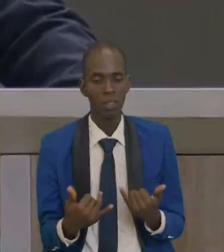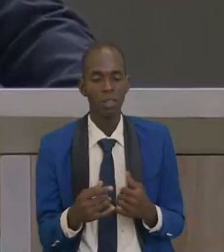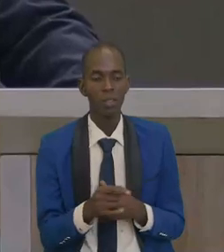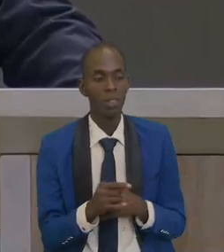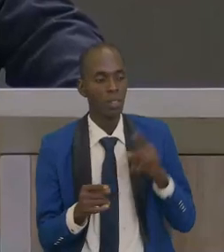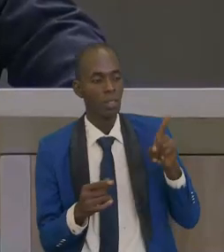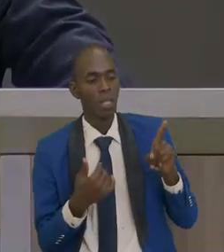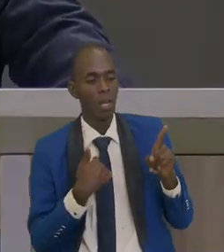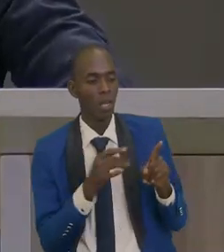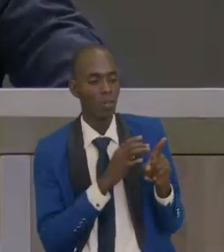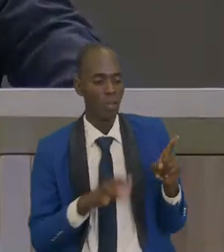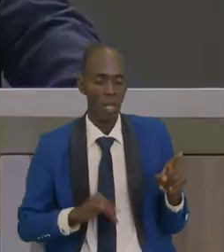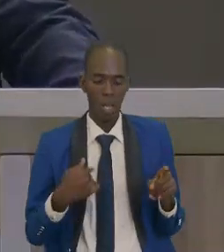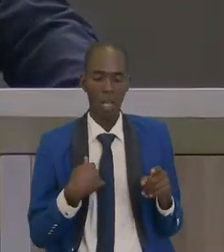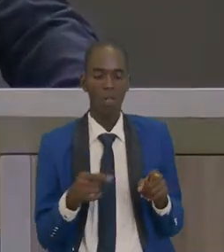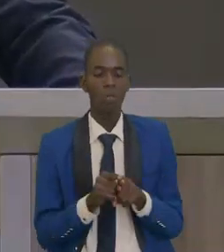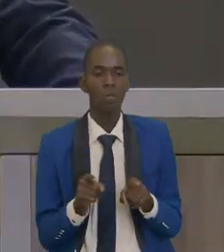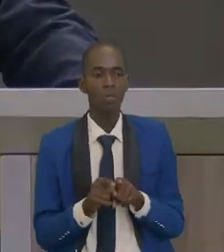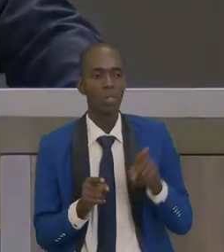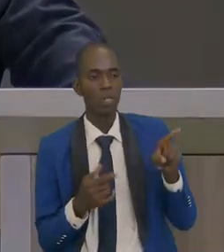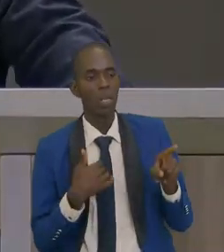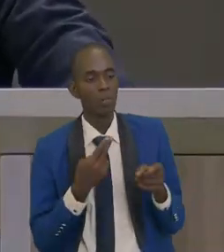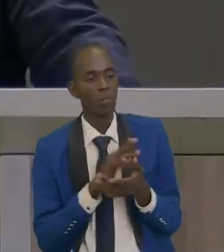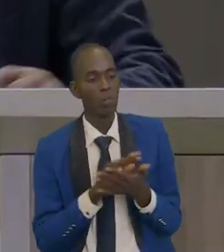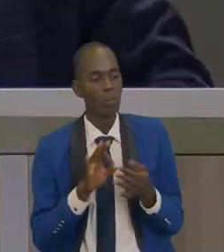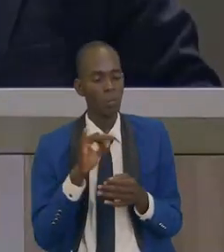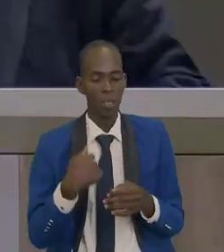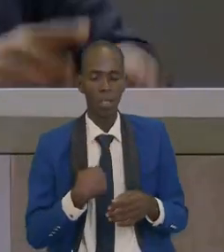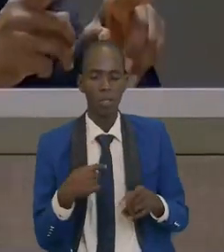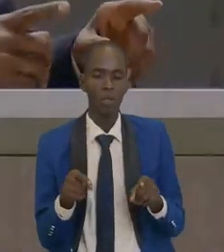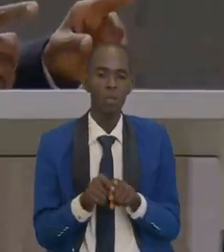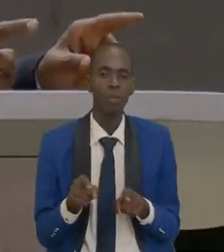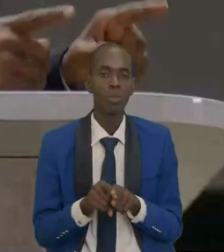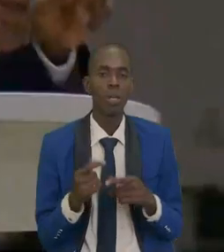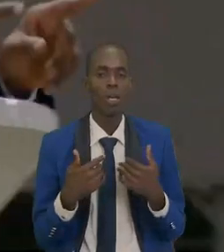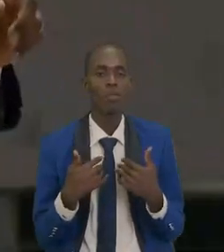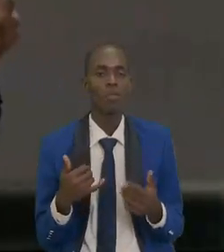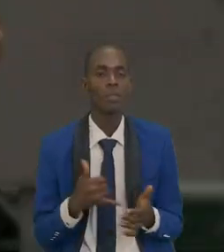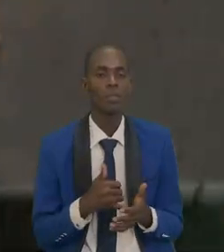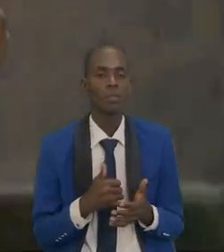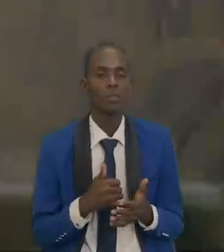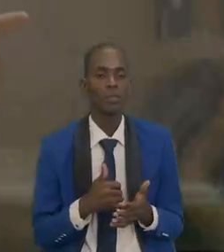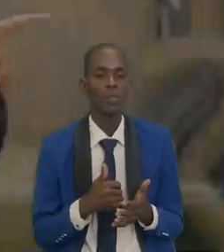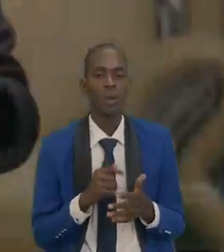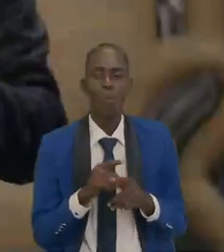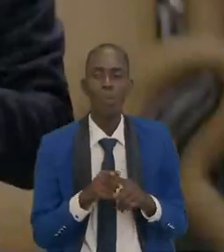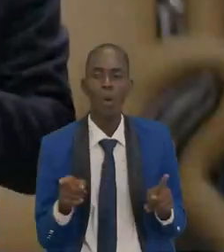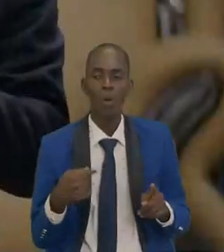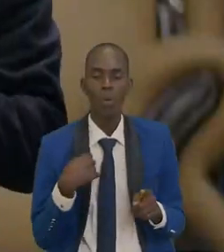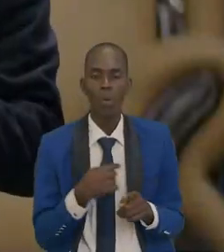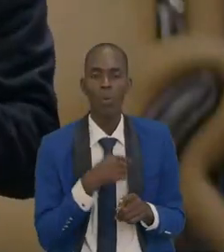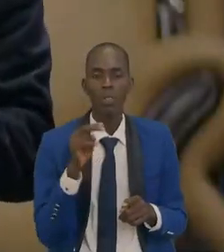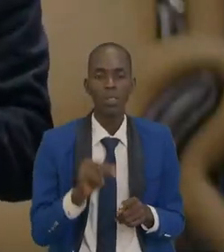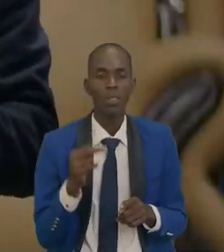Ils avaient Christ, nous avons Christ. Ils avaient le Saint-Esprit, nous avons le Saint-Esprit. Mais nous avons